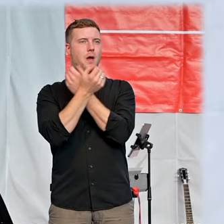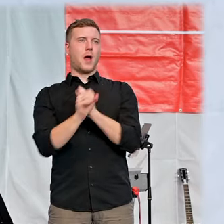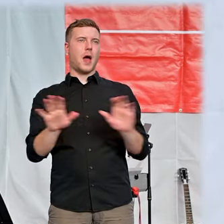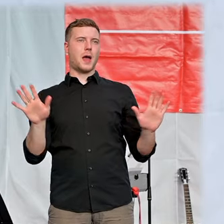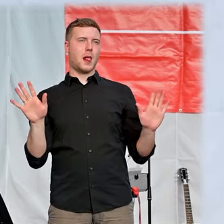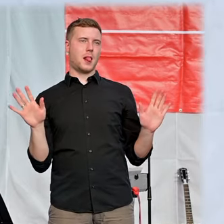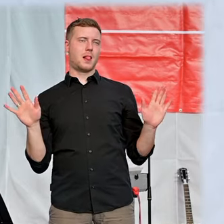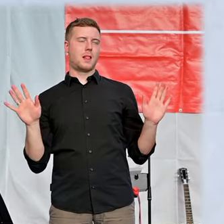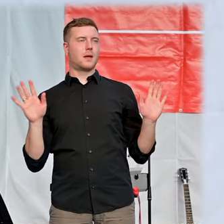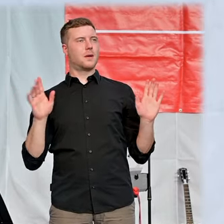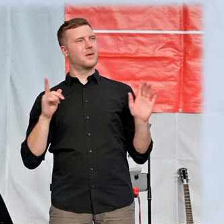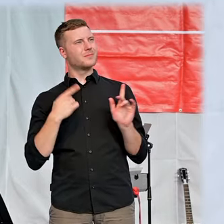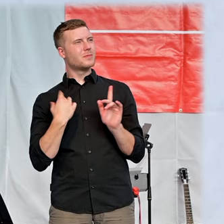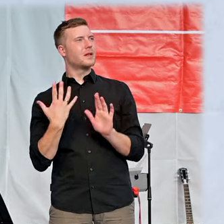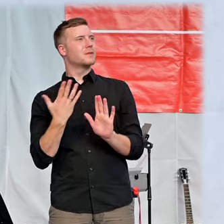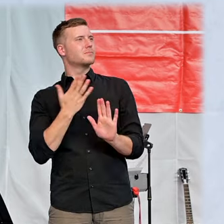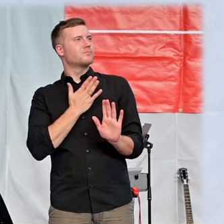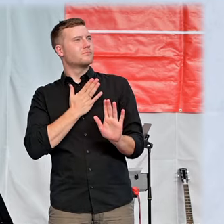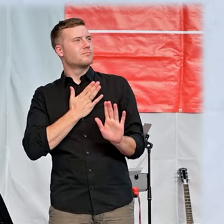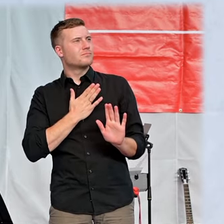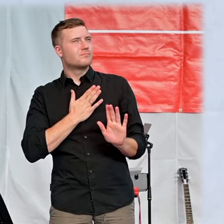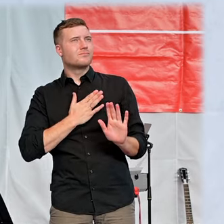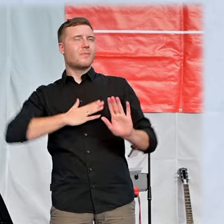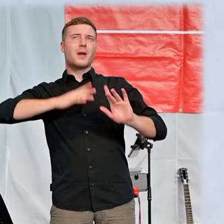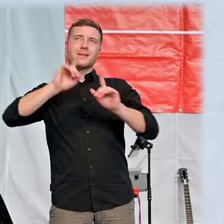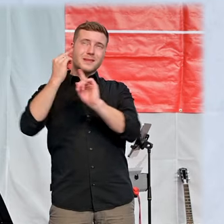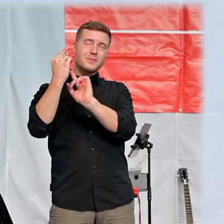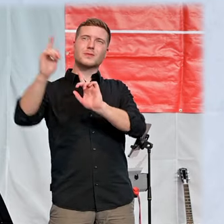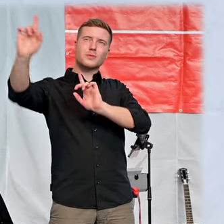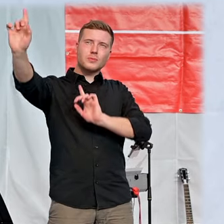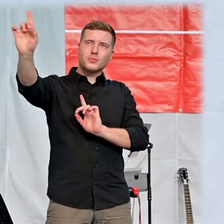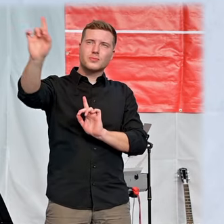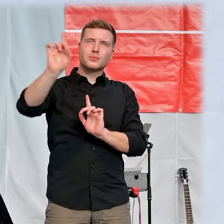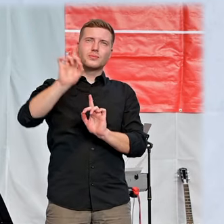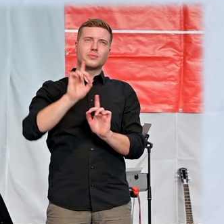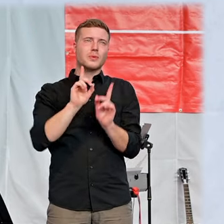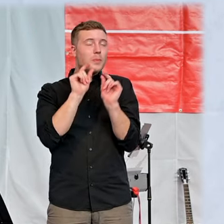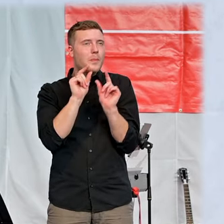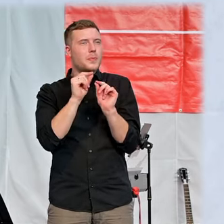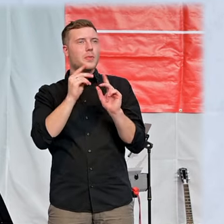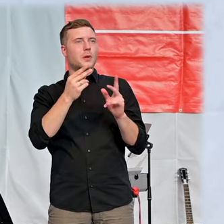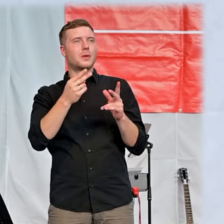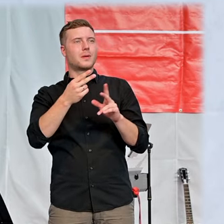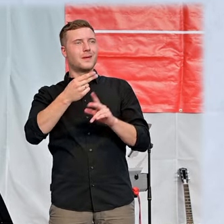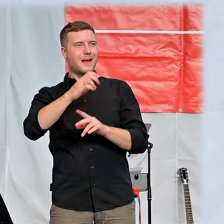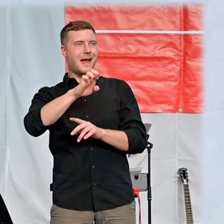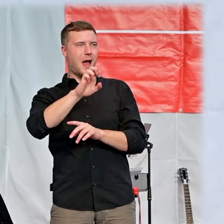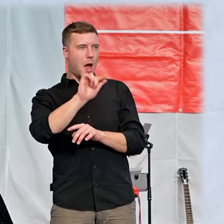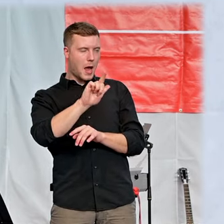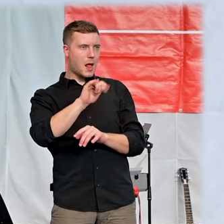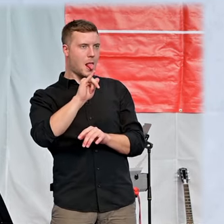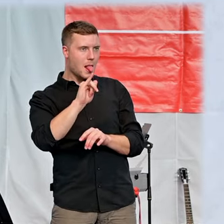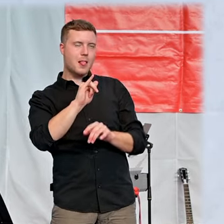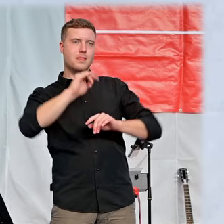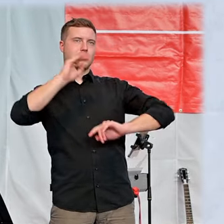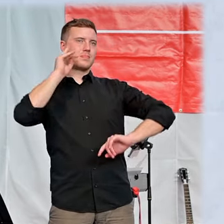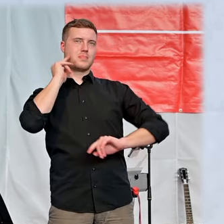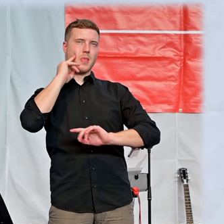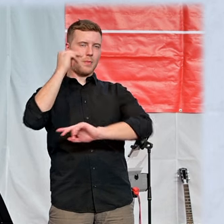zu sein. Das Heil hat einen Namen. Jeschua, wir haben es vorhin schon mal